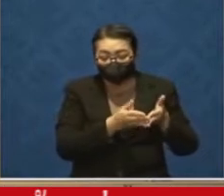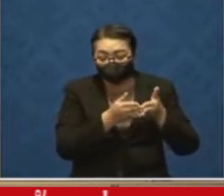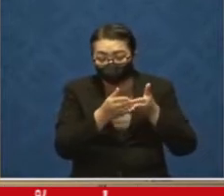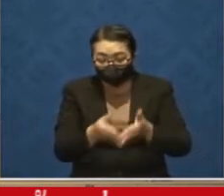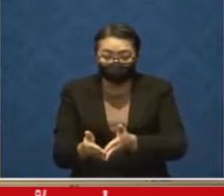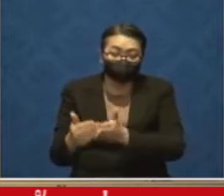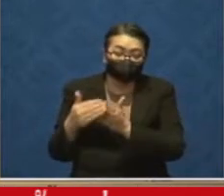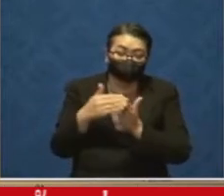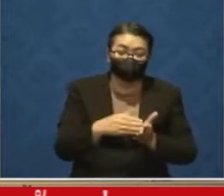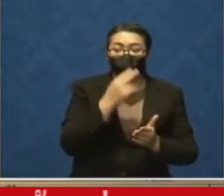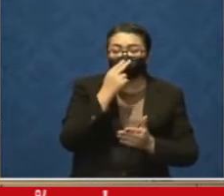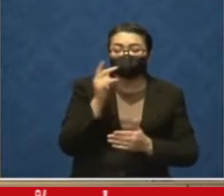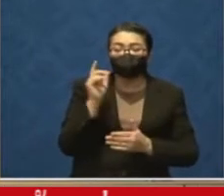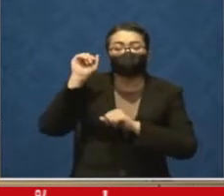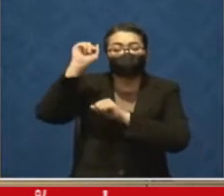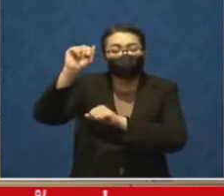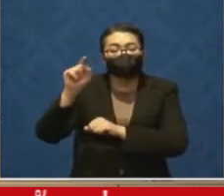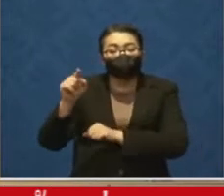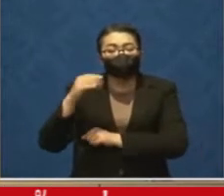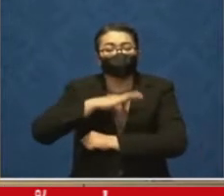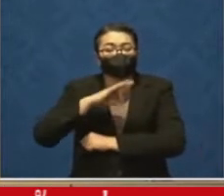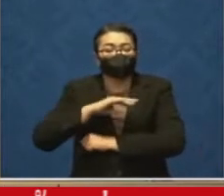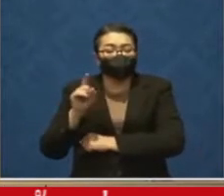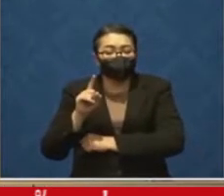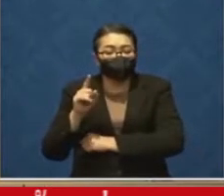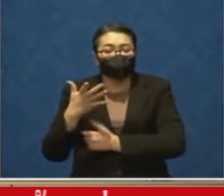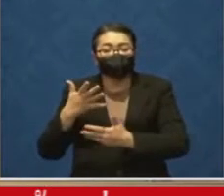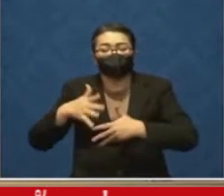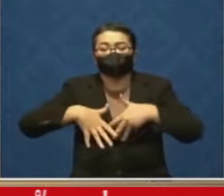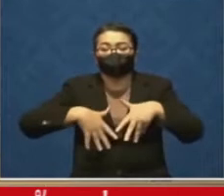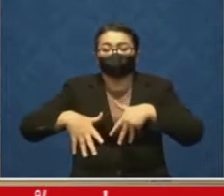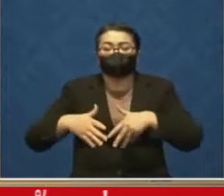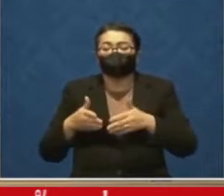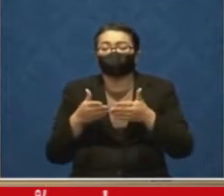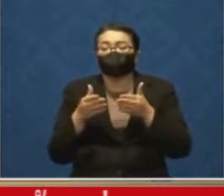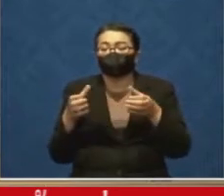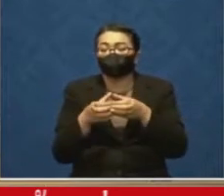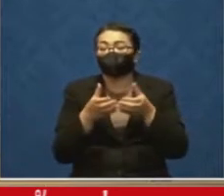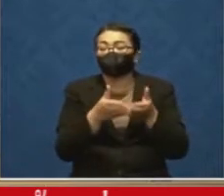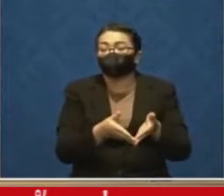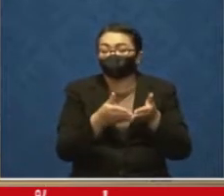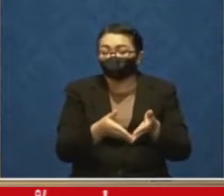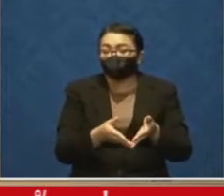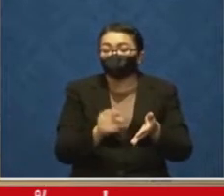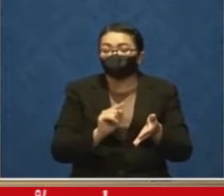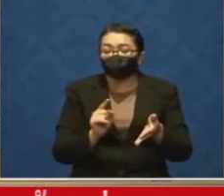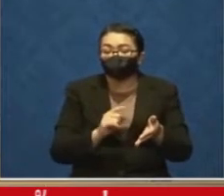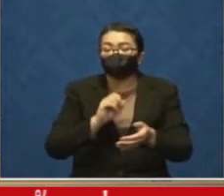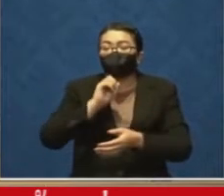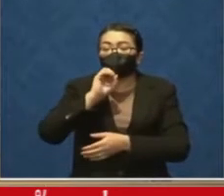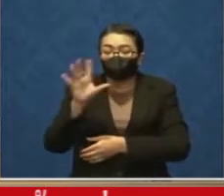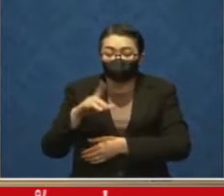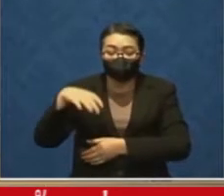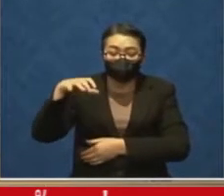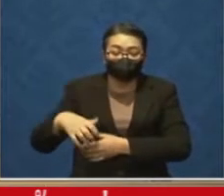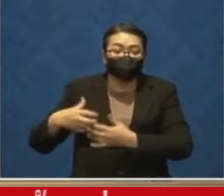ขึมาเนี่พอเอาชปอัี้ไปติดนะครับสิ่งที่เร็วรายเกิดขนมากัพี่น้องชาวประมงคือะไรครับมันก็เป็การไปบ่งบ